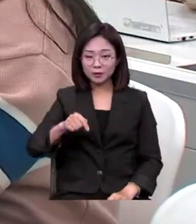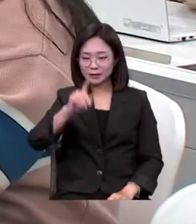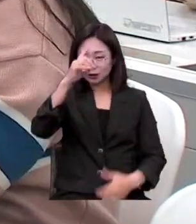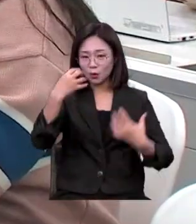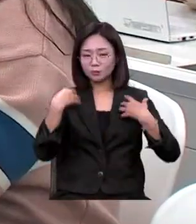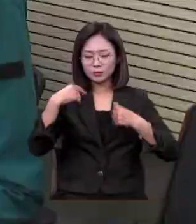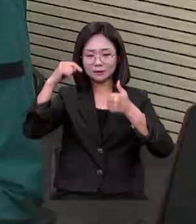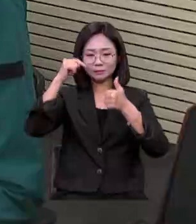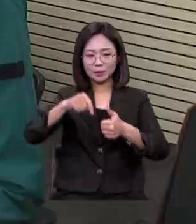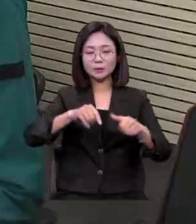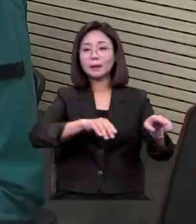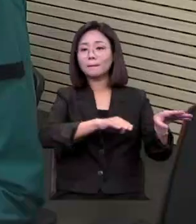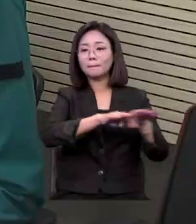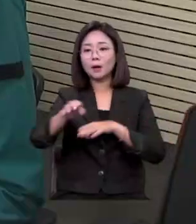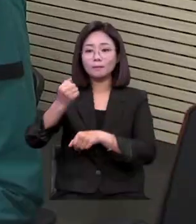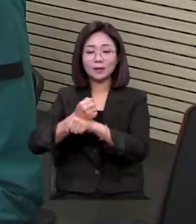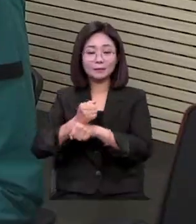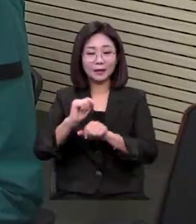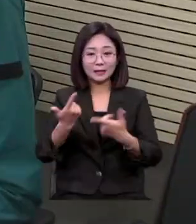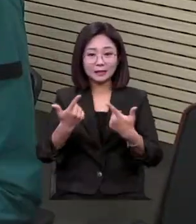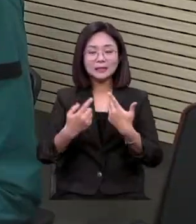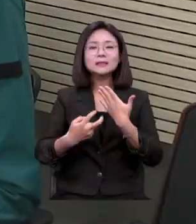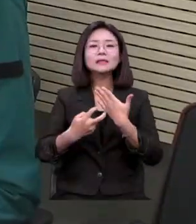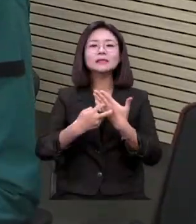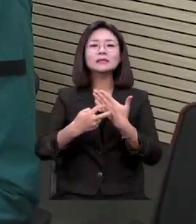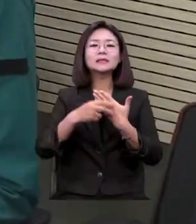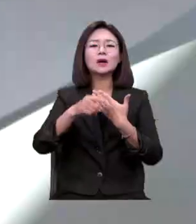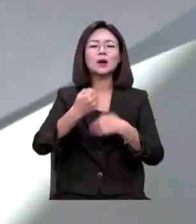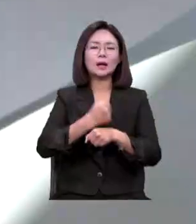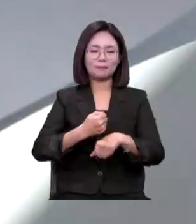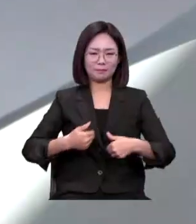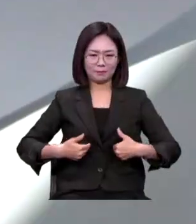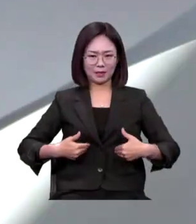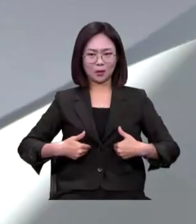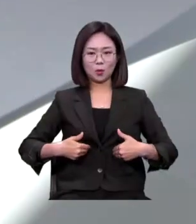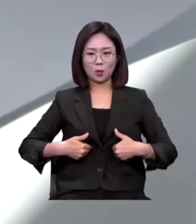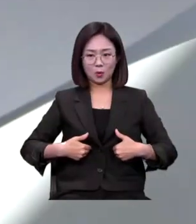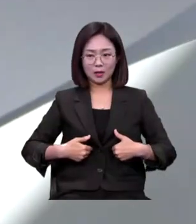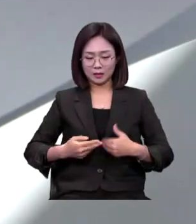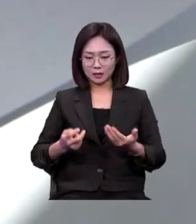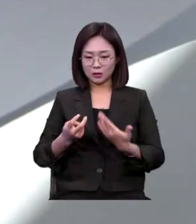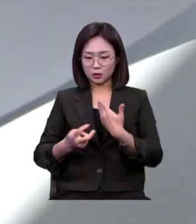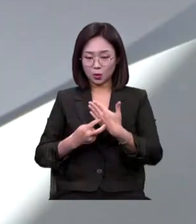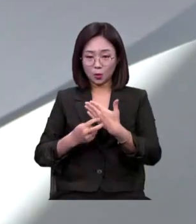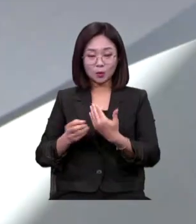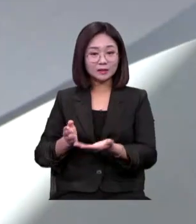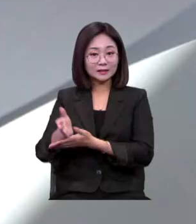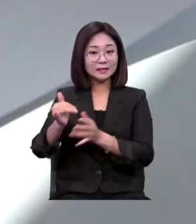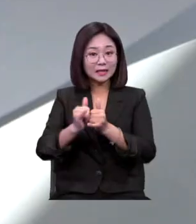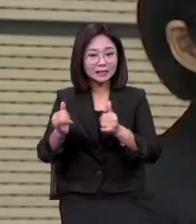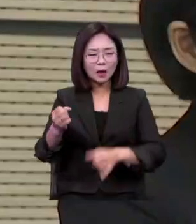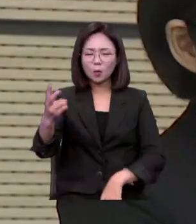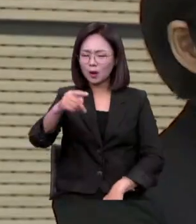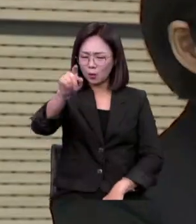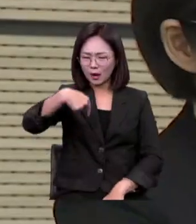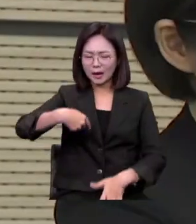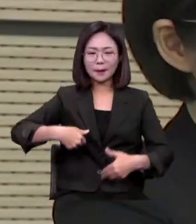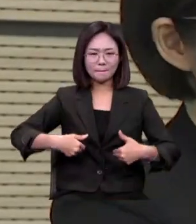회피하는 법률 공부가 아니라 의술로 사람을 진료해야 한다며 복귀를